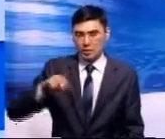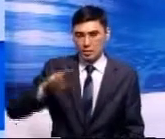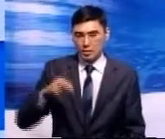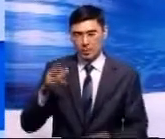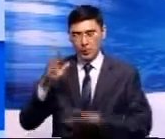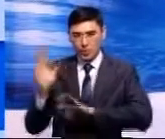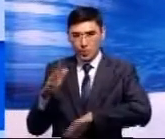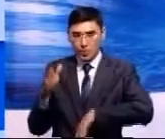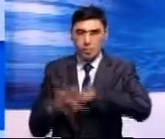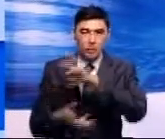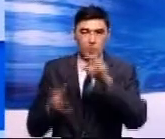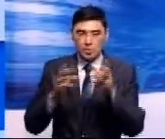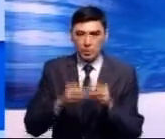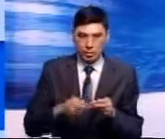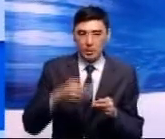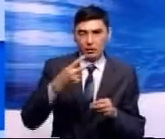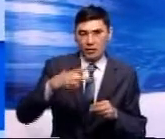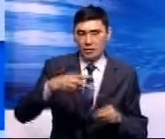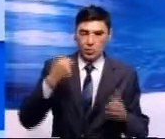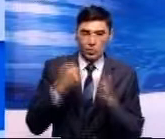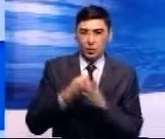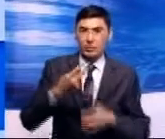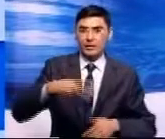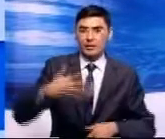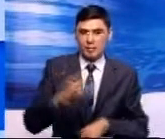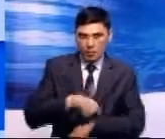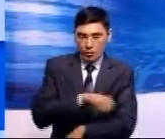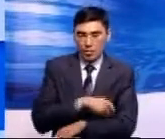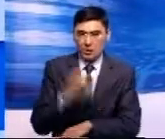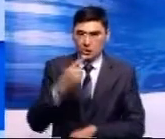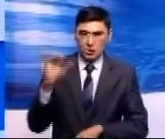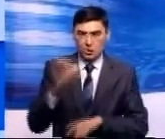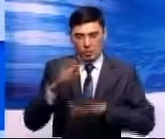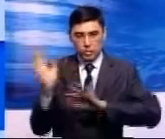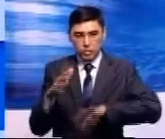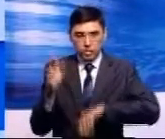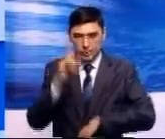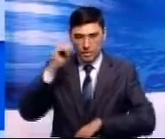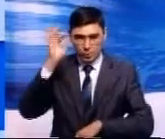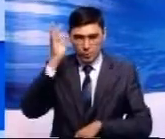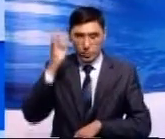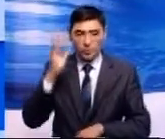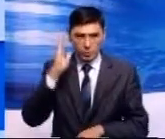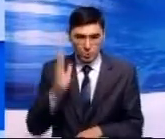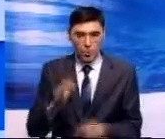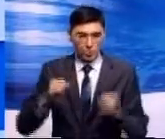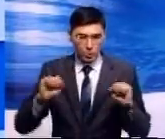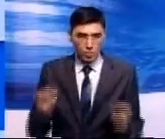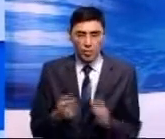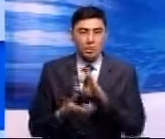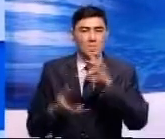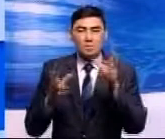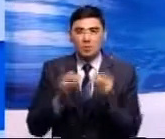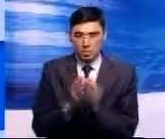до 20 метров в секунду. Днем порывы до 25 метров. Управление ПЧС города Семей просит горожан и гостей города соблюдать